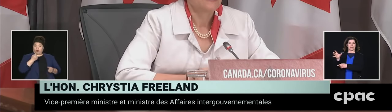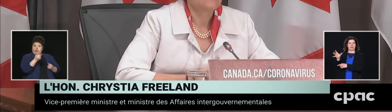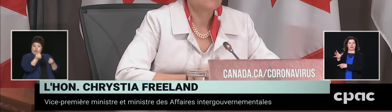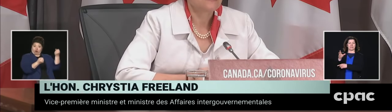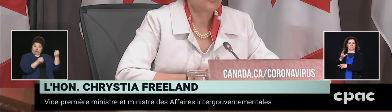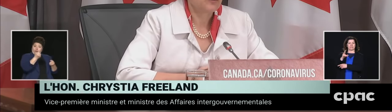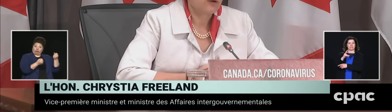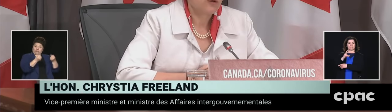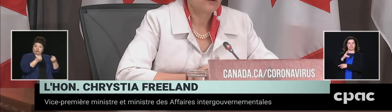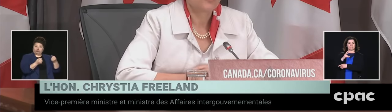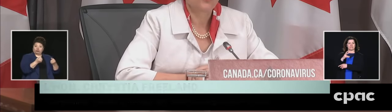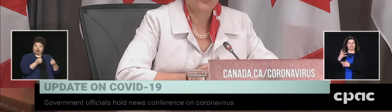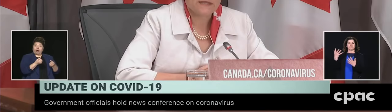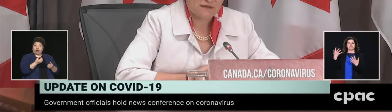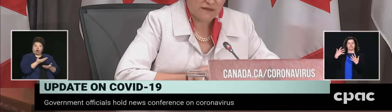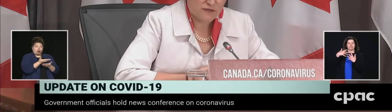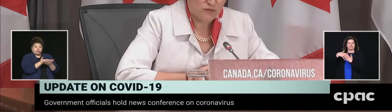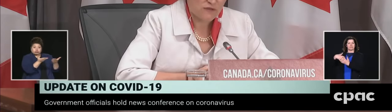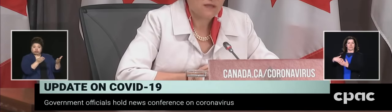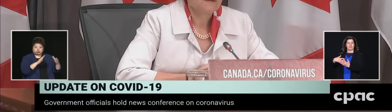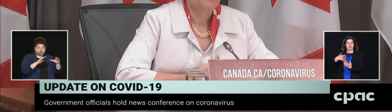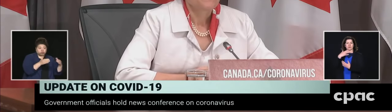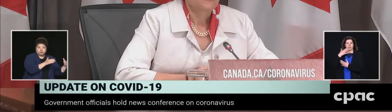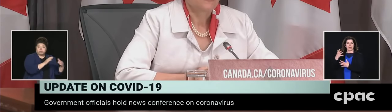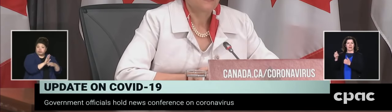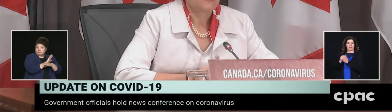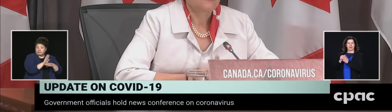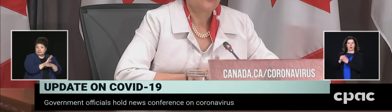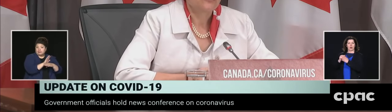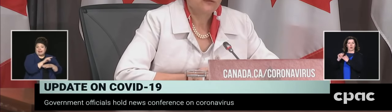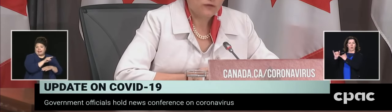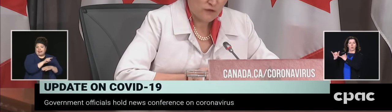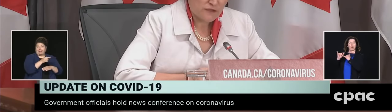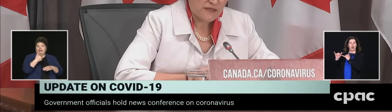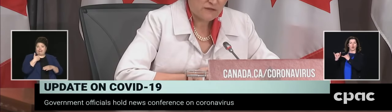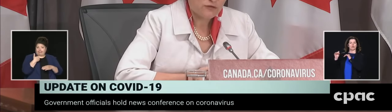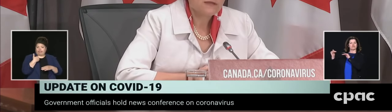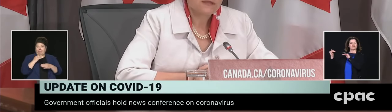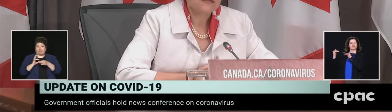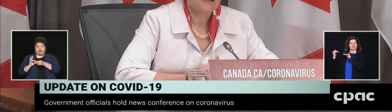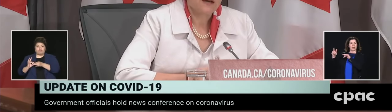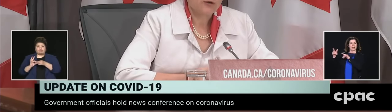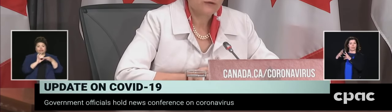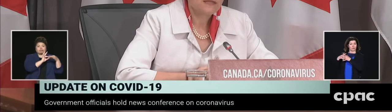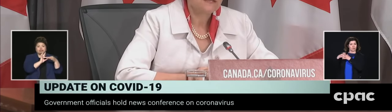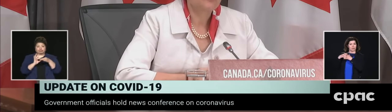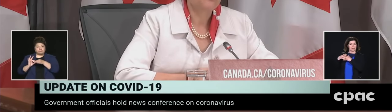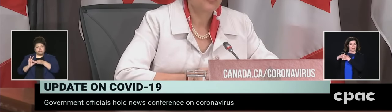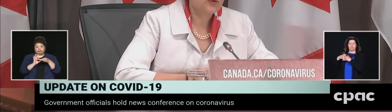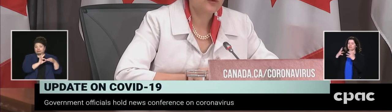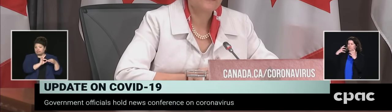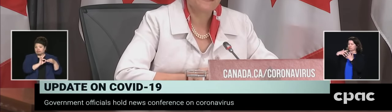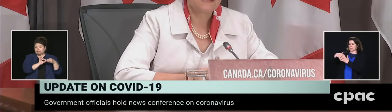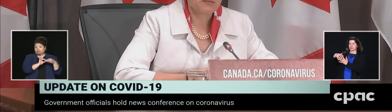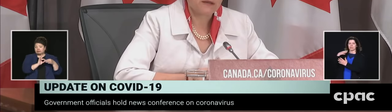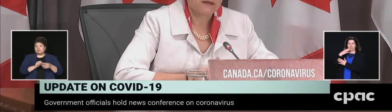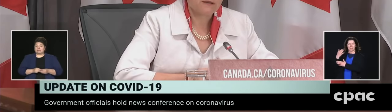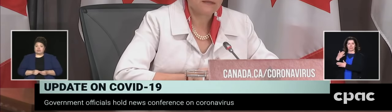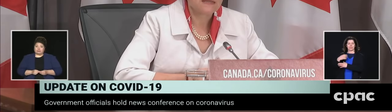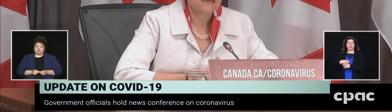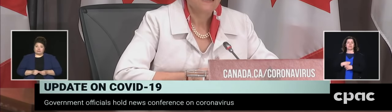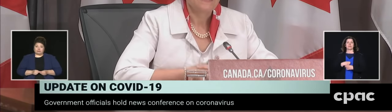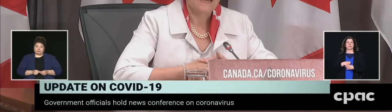ses homologues aux États-Unis. Notre industrie a aussi beaucoup d